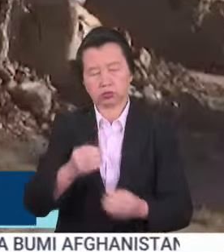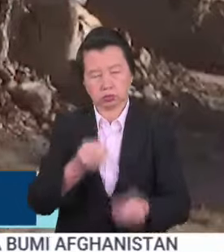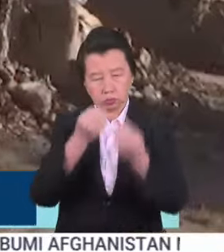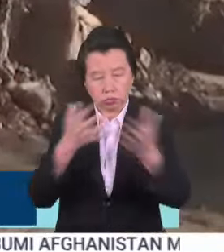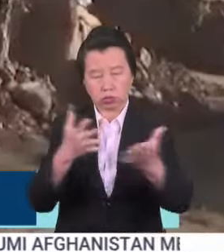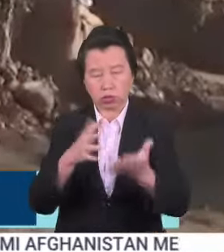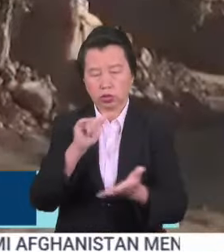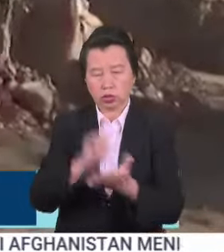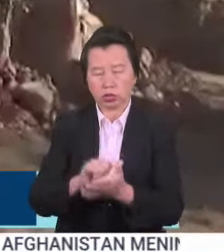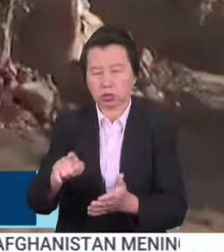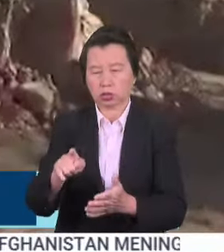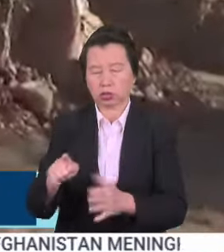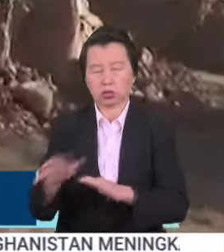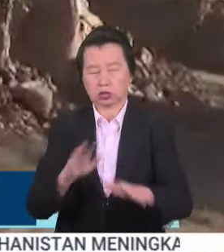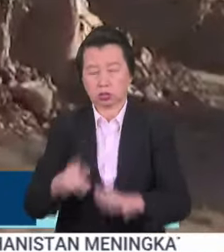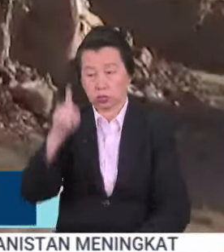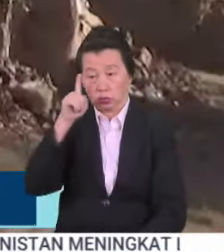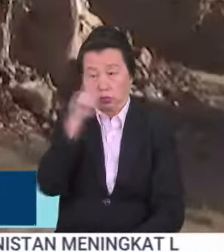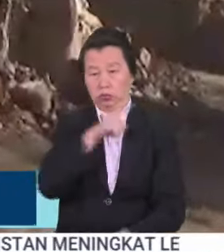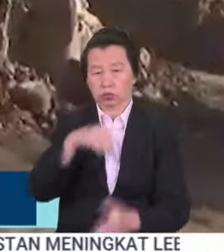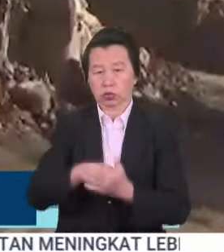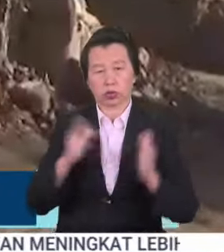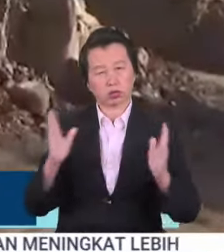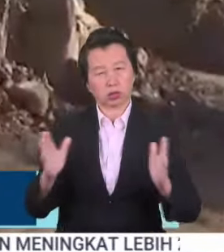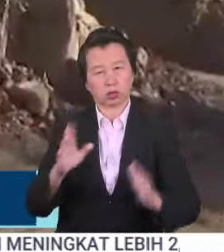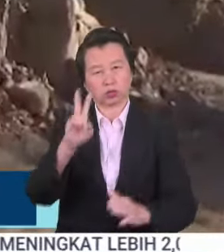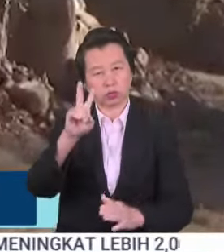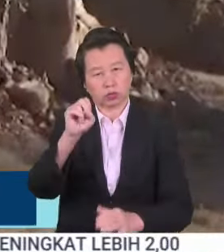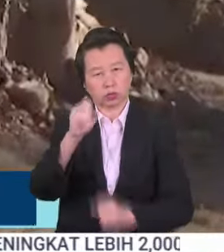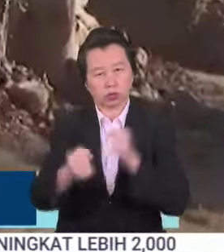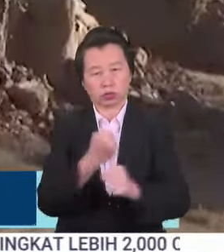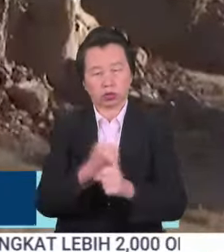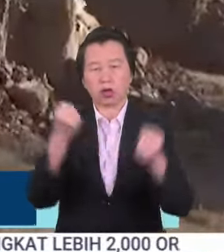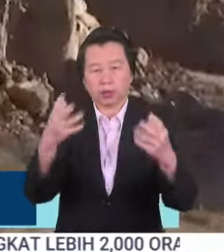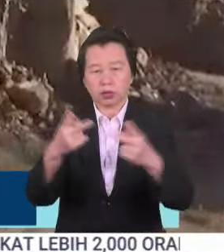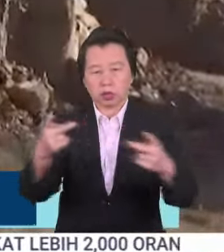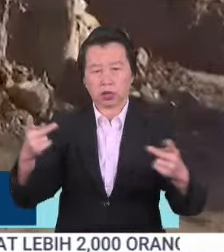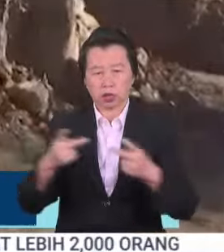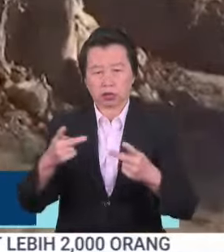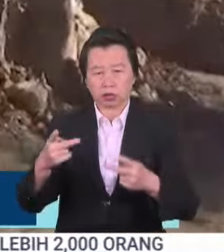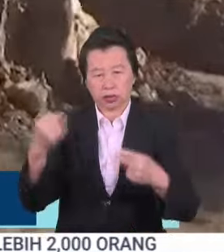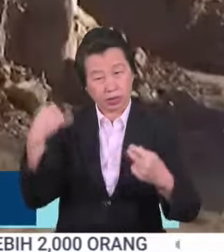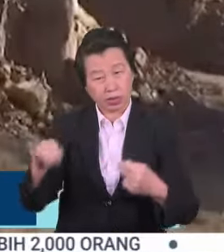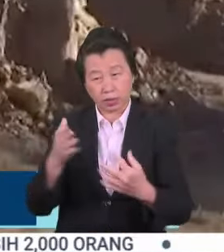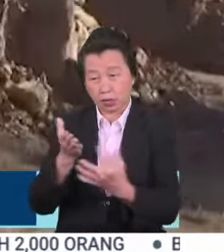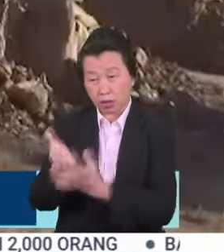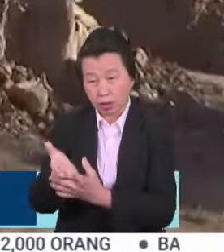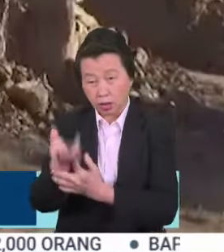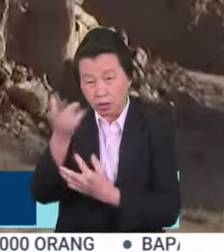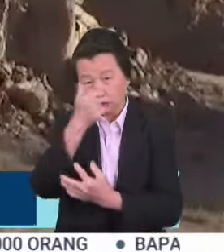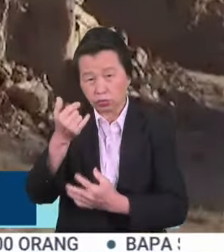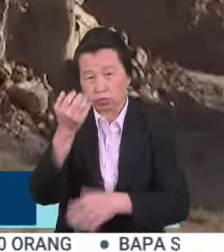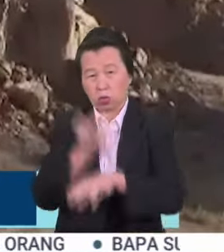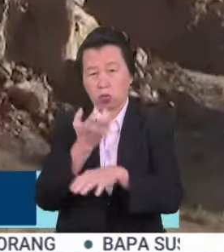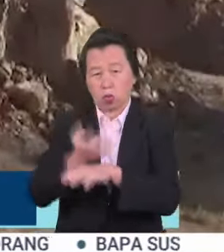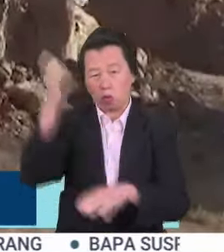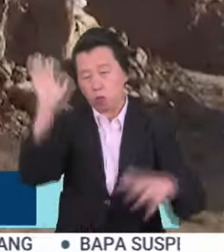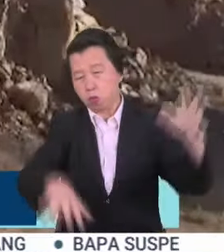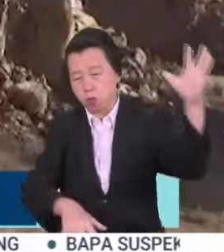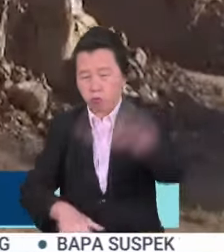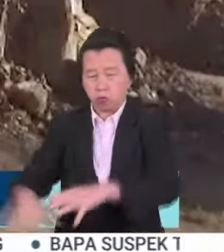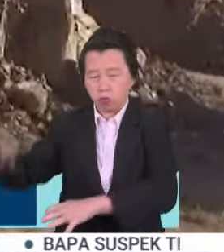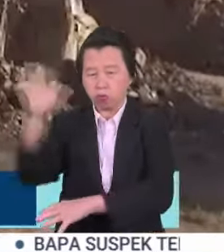memaklumkan ia merupakan kejadian paling teruk dalam tempoh 2 dekad. Banyak kawasan gagal diakses susulan runtuhan struktur bangunan